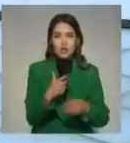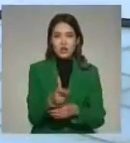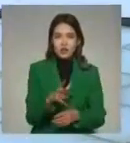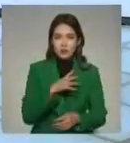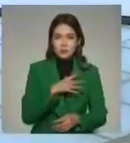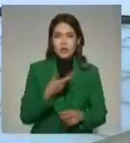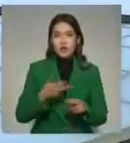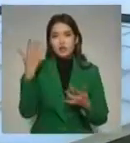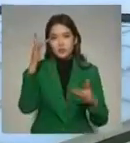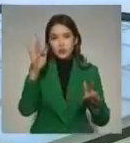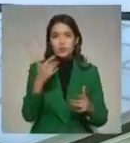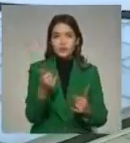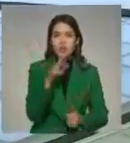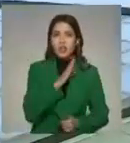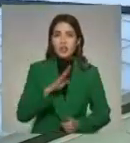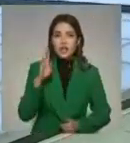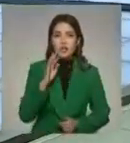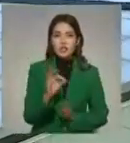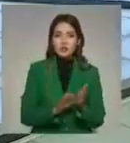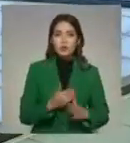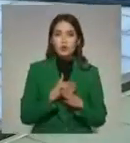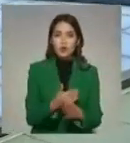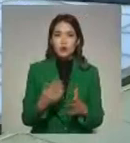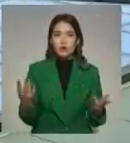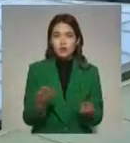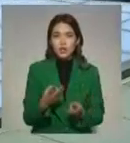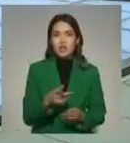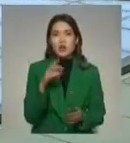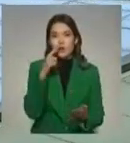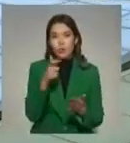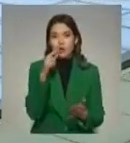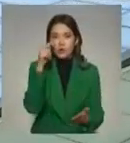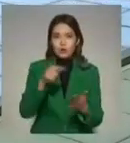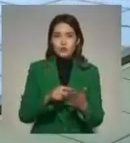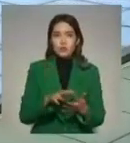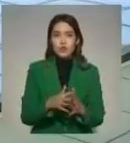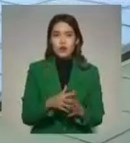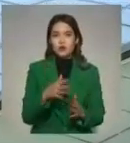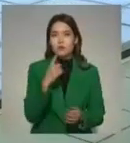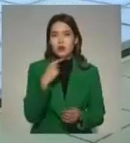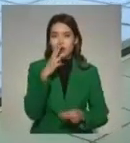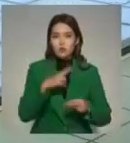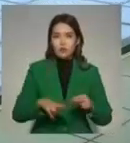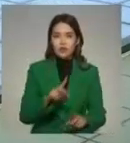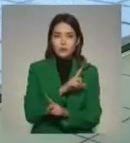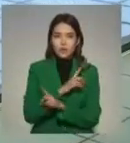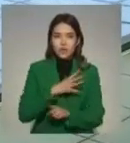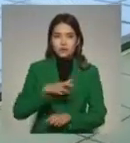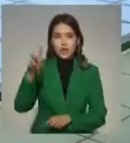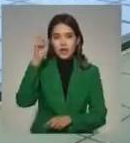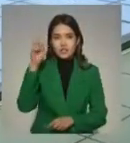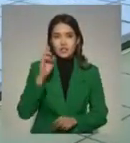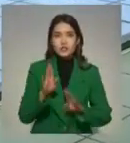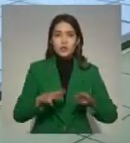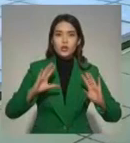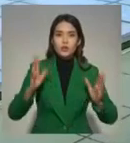қансырап жатқан әйелге бірден көмек көрсетпесе керек. Салдарынан оққа шыққан ауыл тұрғыны қан жоғалтып қайтыс болды. Елді елең еткізген